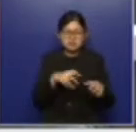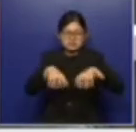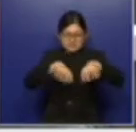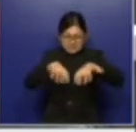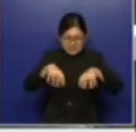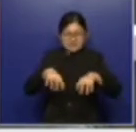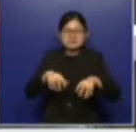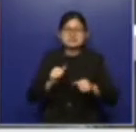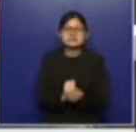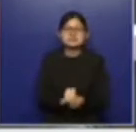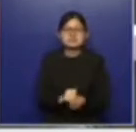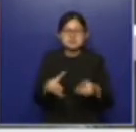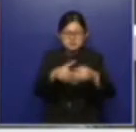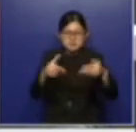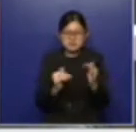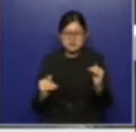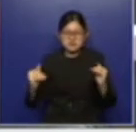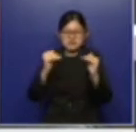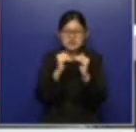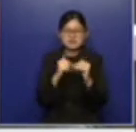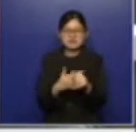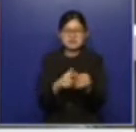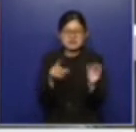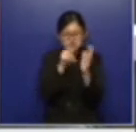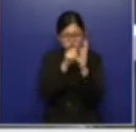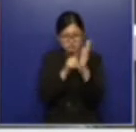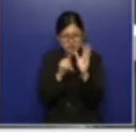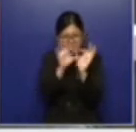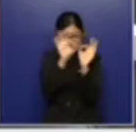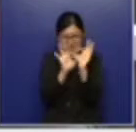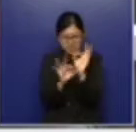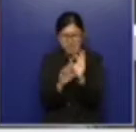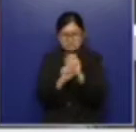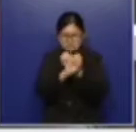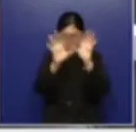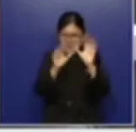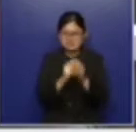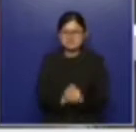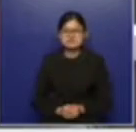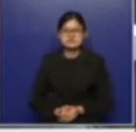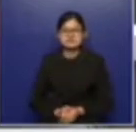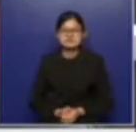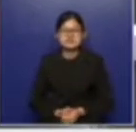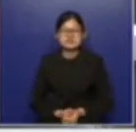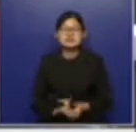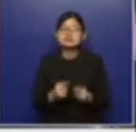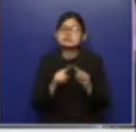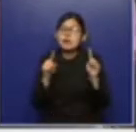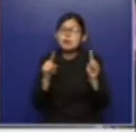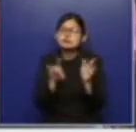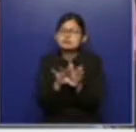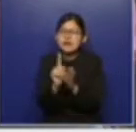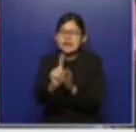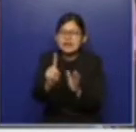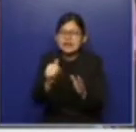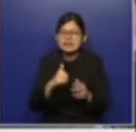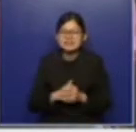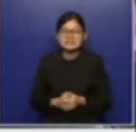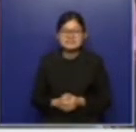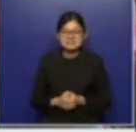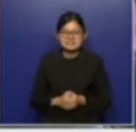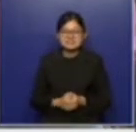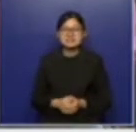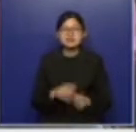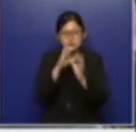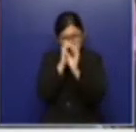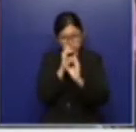ารความถี่อย่างเป็นธรรมนี่คือเขียนไว้ในกฎหมายชัดเจนครับตั้งแต่ประเทศนี้เกิดขึ้นมาแต่สุดท้ายท่านประธานครับกสท